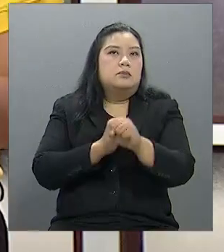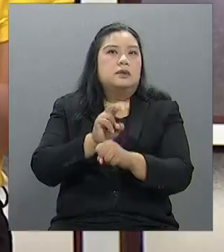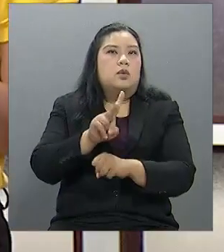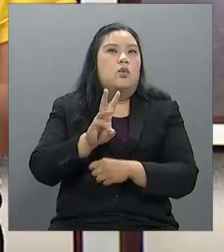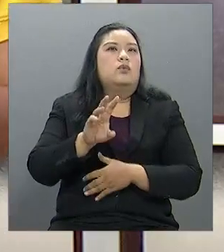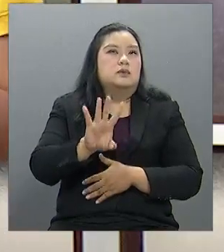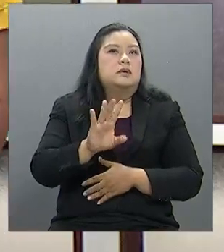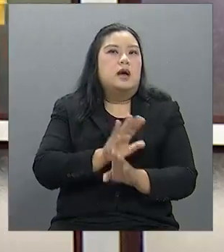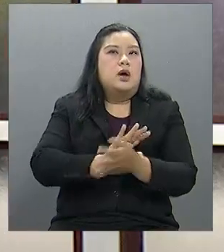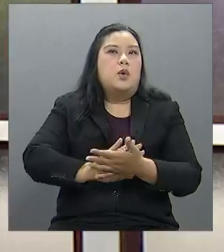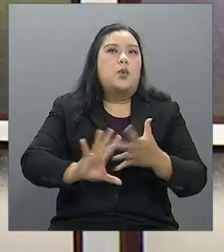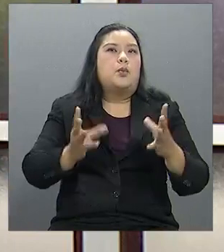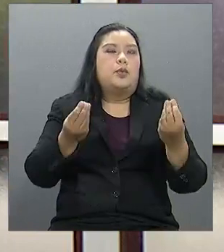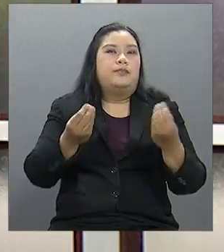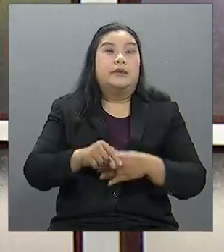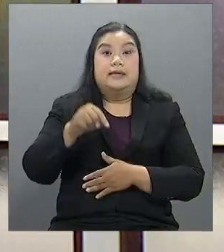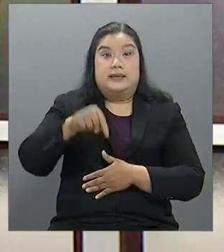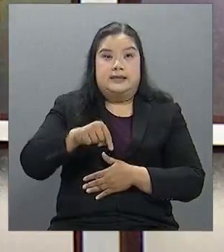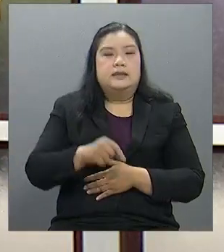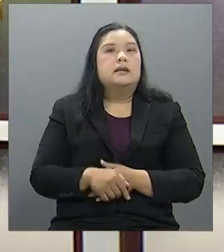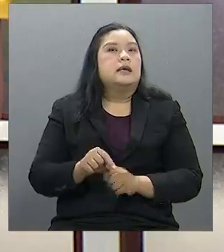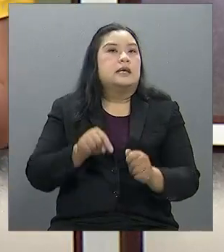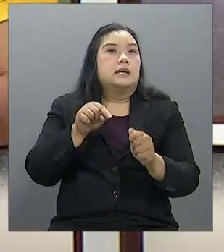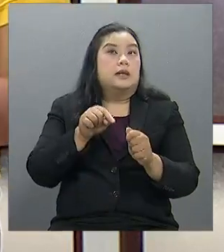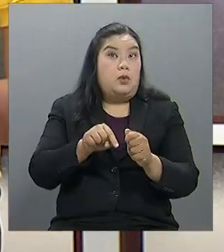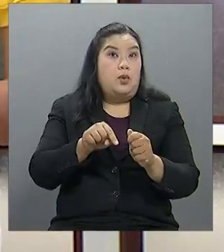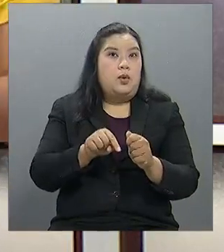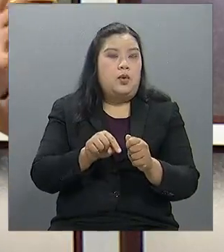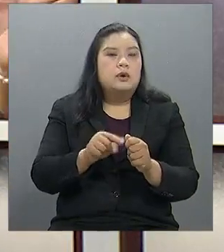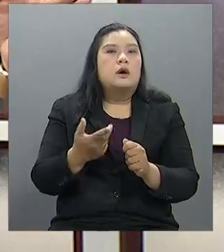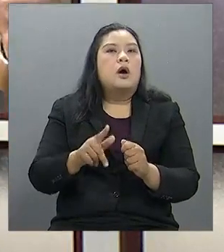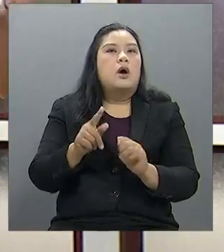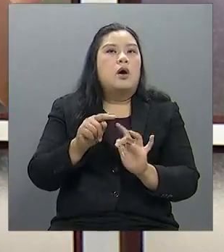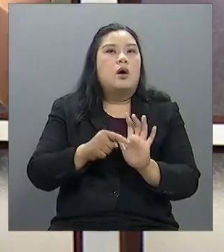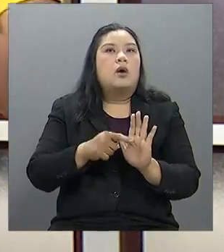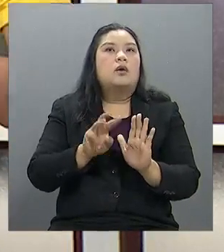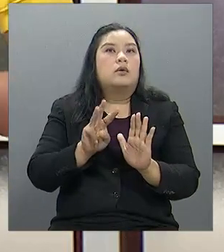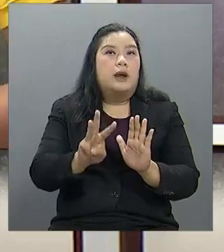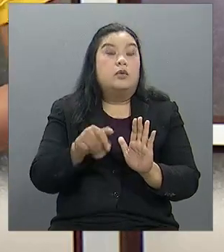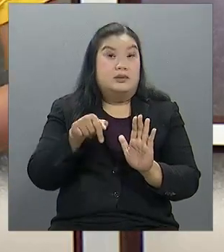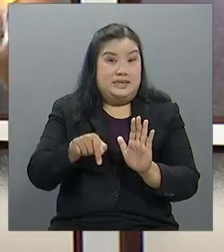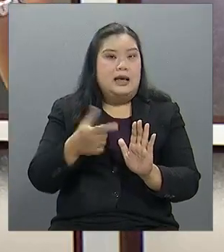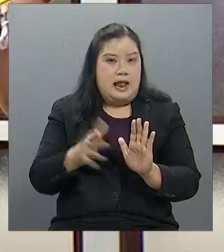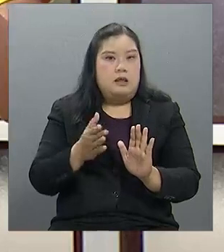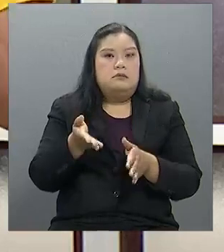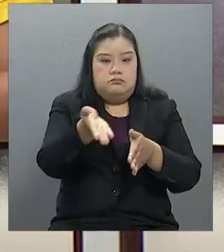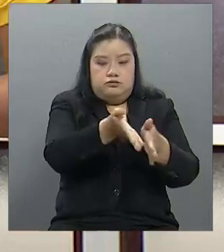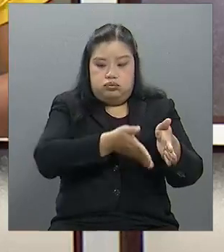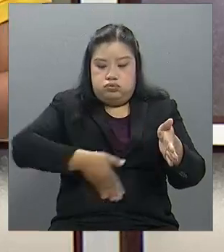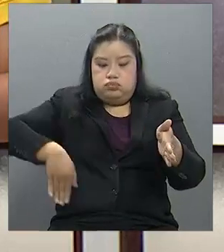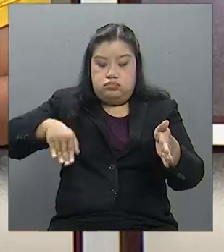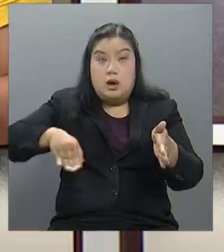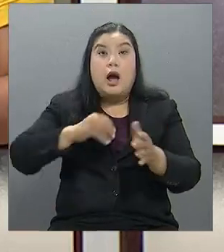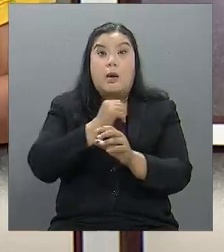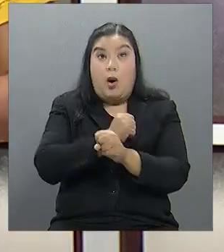ำหรับกรณีของตำบลเกาะแต้วเนี่ยค่ะกรมเจ้าท่าได้ก่อสร้างเขื่อนป้องกันการกัดเซาะชายฝั่งเกาะแต้วหาดบ่